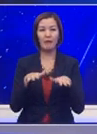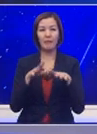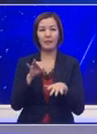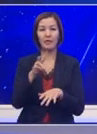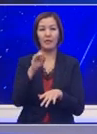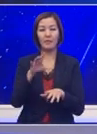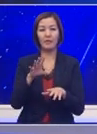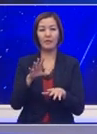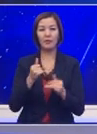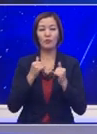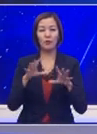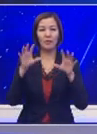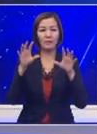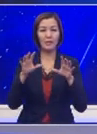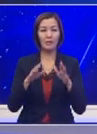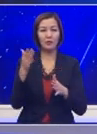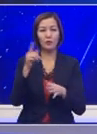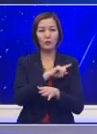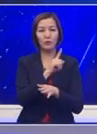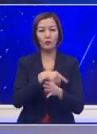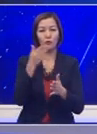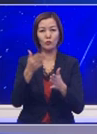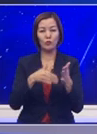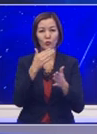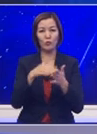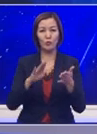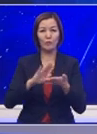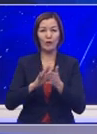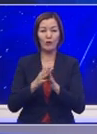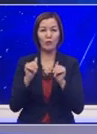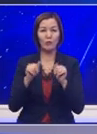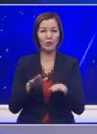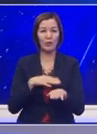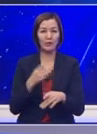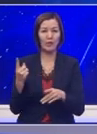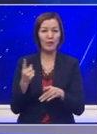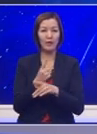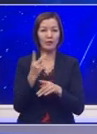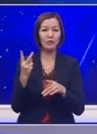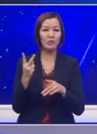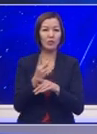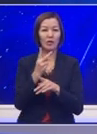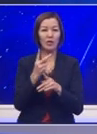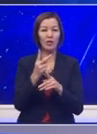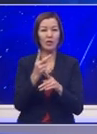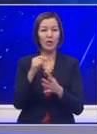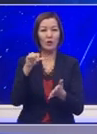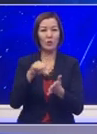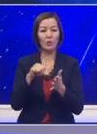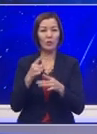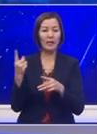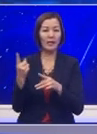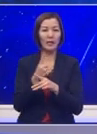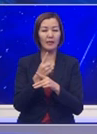парламент елбасы туралы заңның күшін жоюды мақылдады. Қос палата депутаттары бірінші және екінші оқылымда елдің